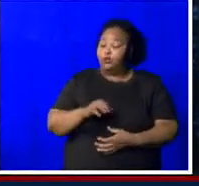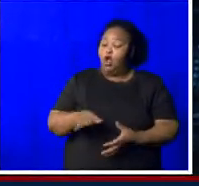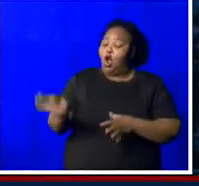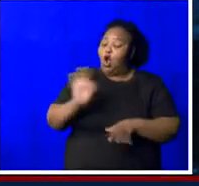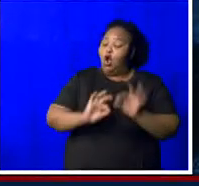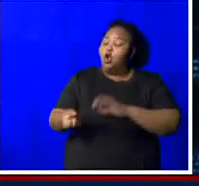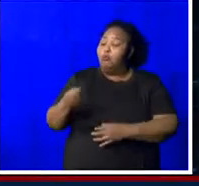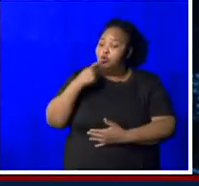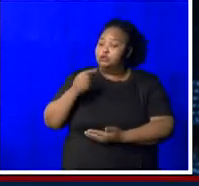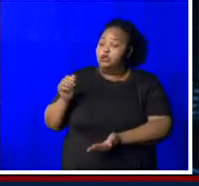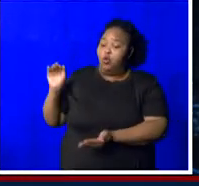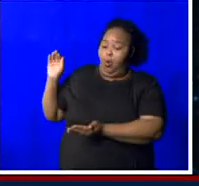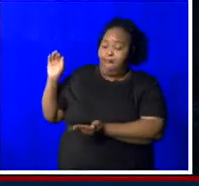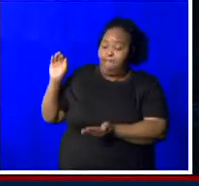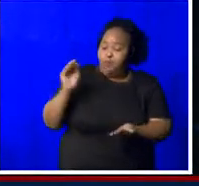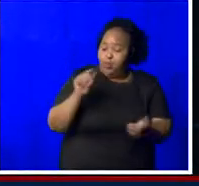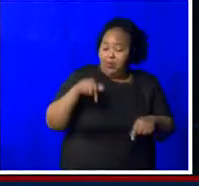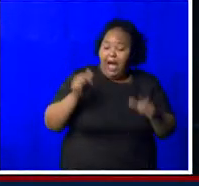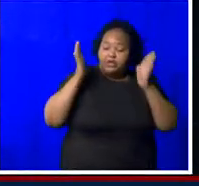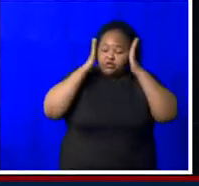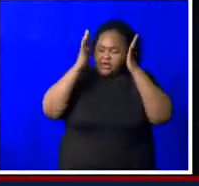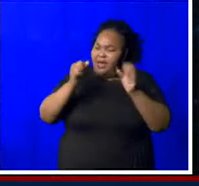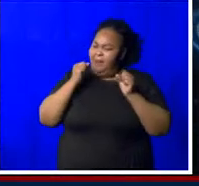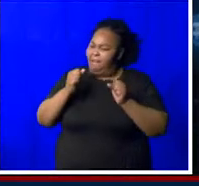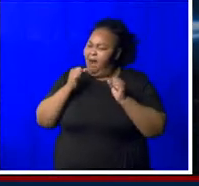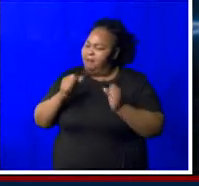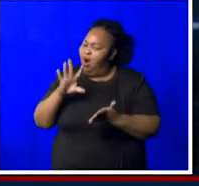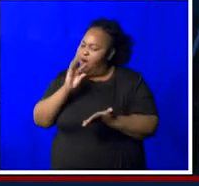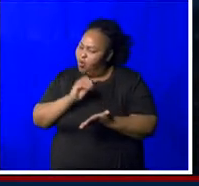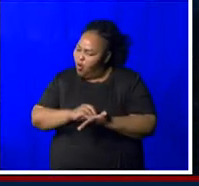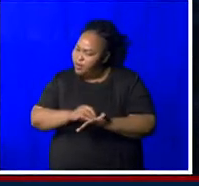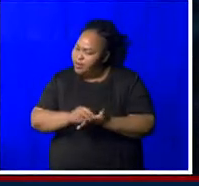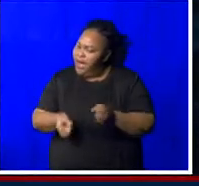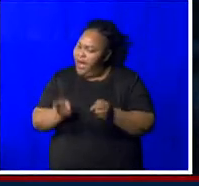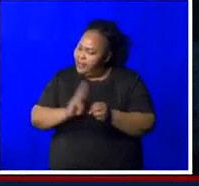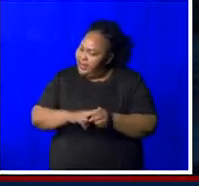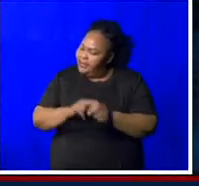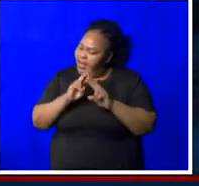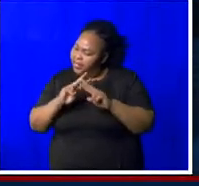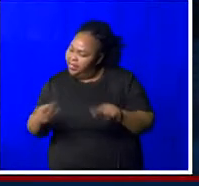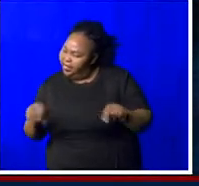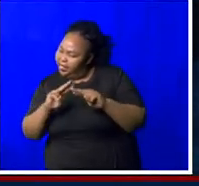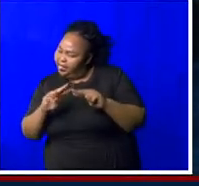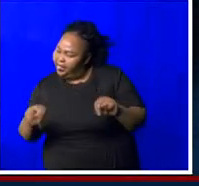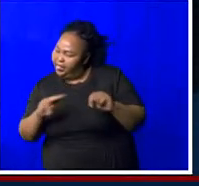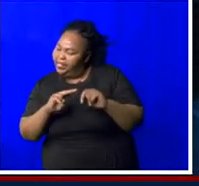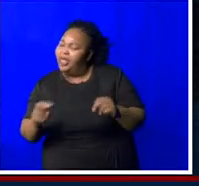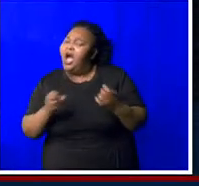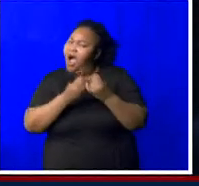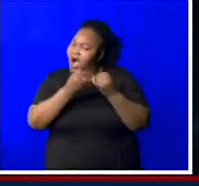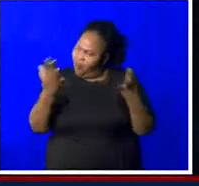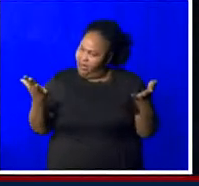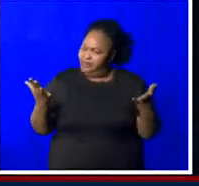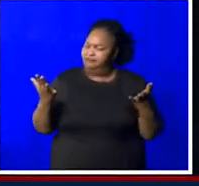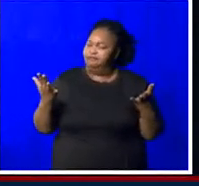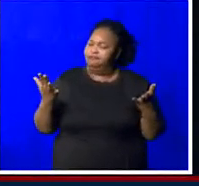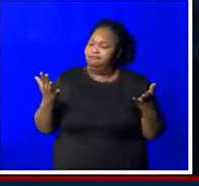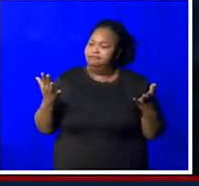eminyakeni wa 2021 usekhona lapha even ukuthi nabe nanicwaninga unganani vele nangabe usekhona